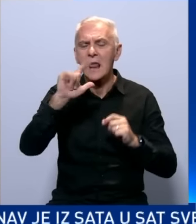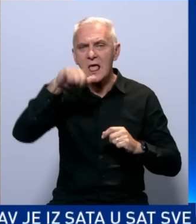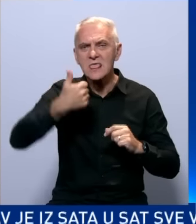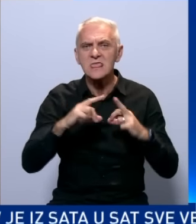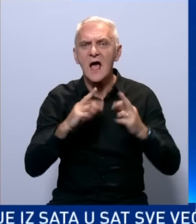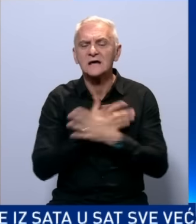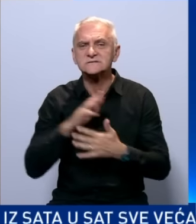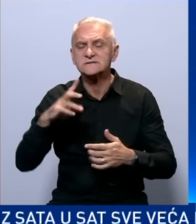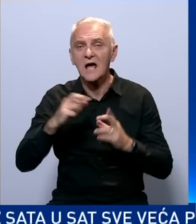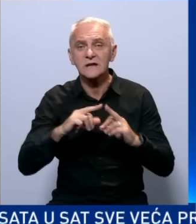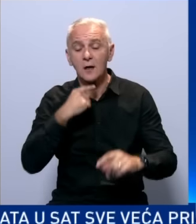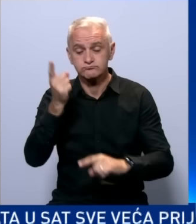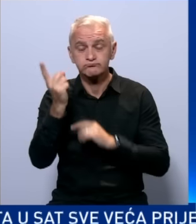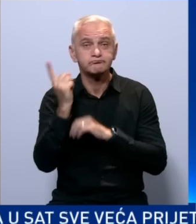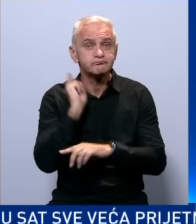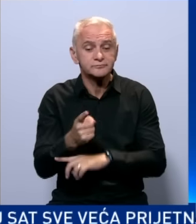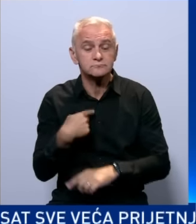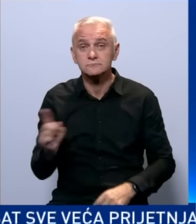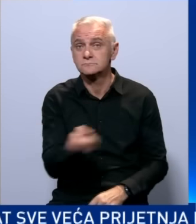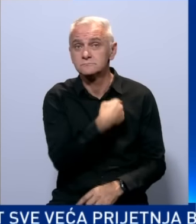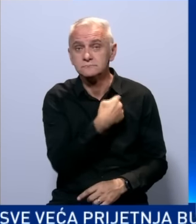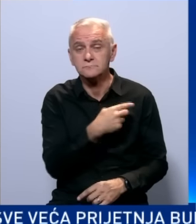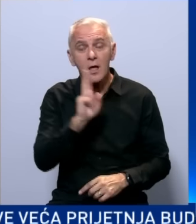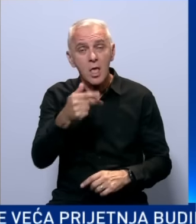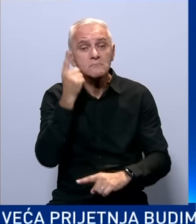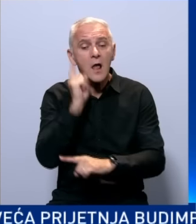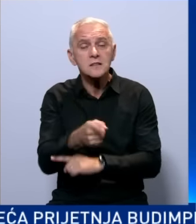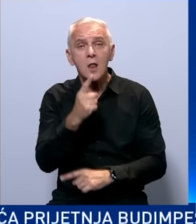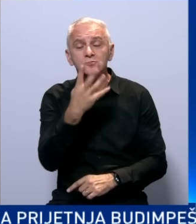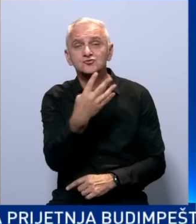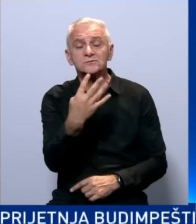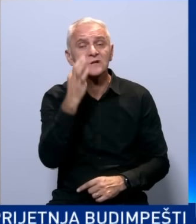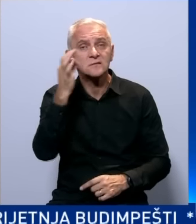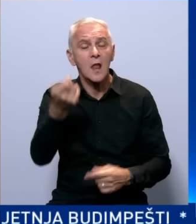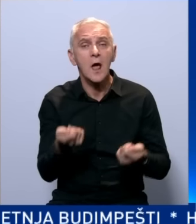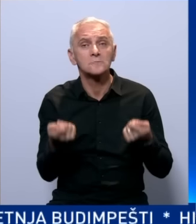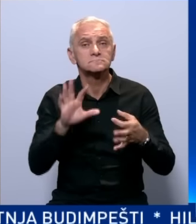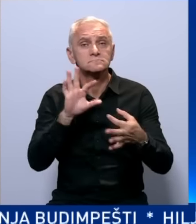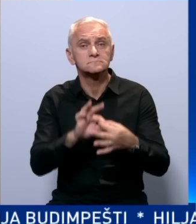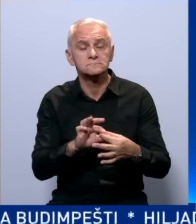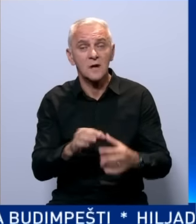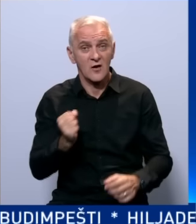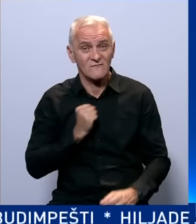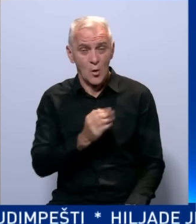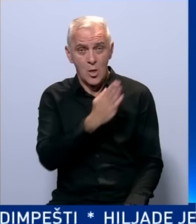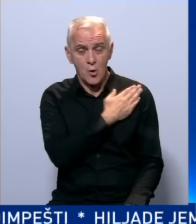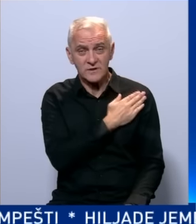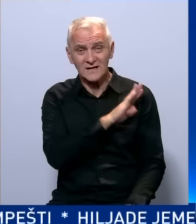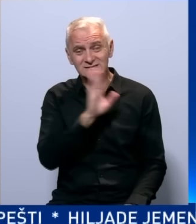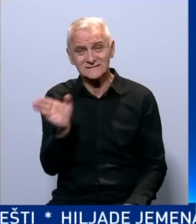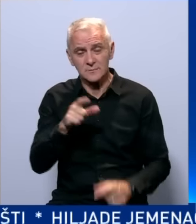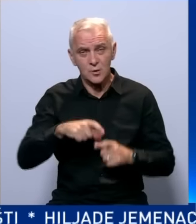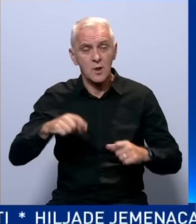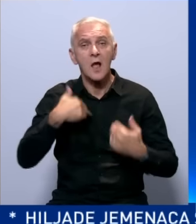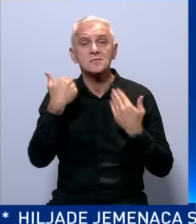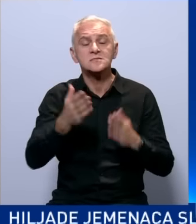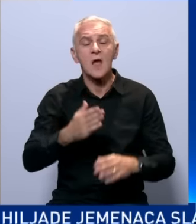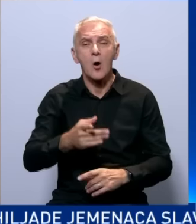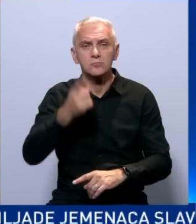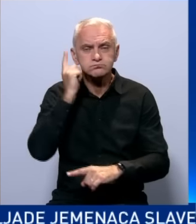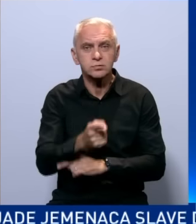prije odemo jer žele zatvoriti ured. Imaju nalog za 40 dana zatvaranja. Vojni komandant na zapadnoj obali je dao ovu zapovjed i oni